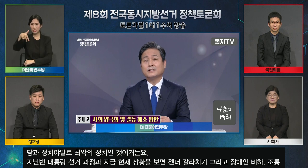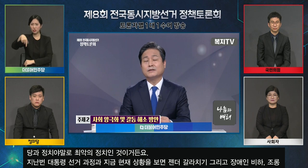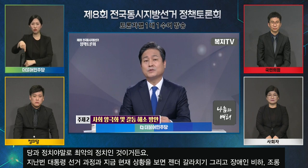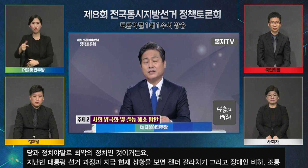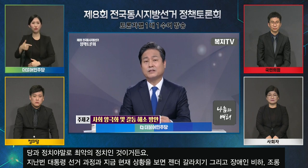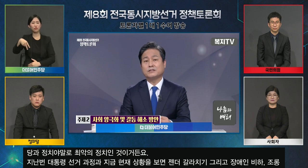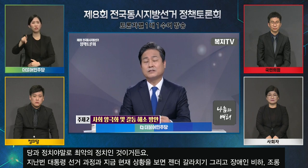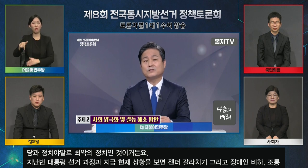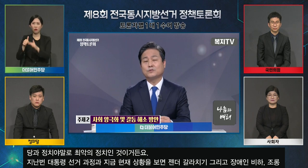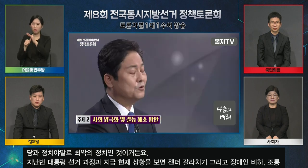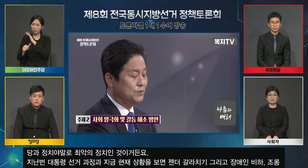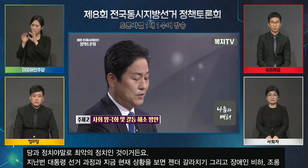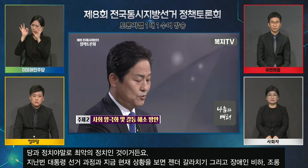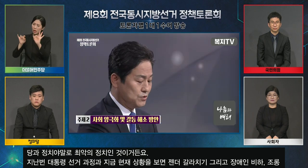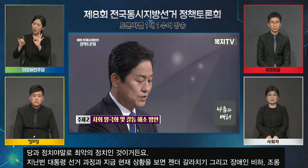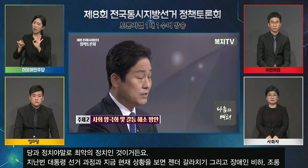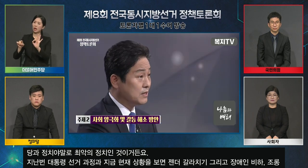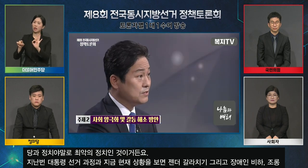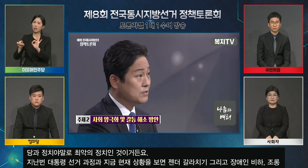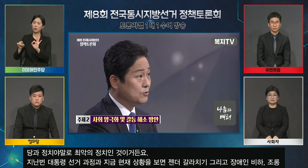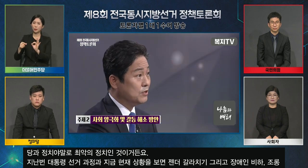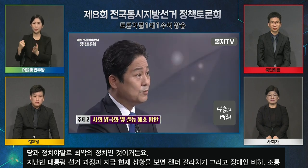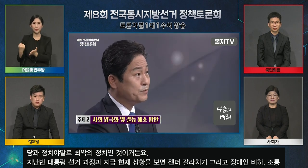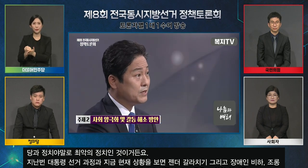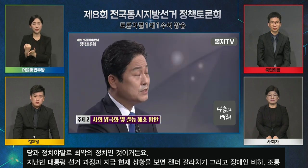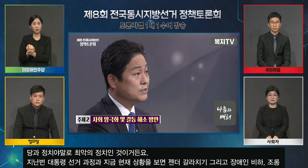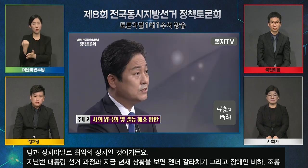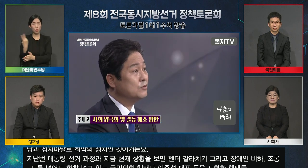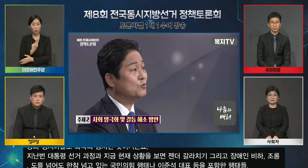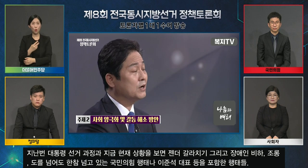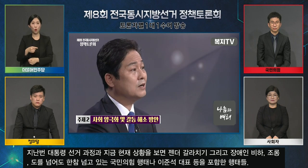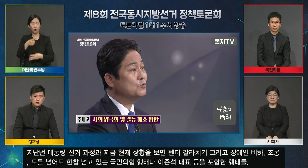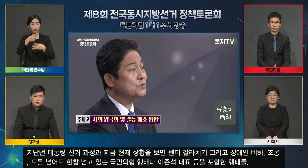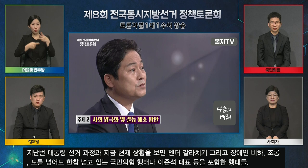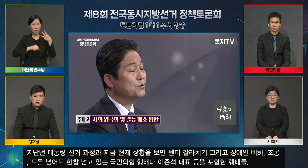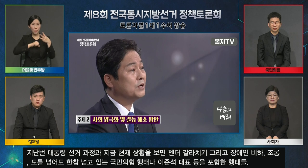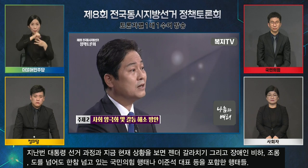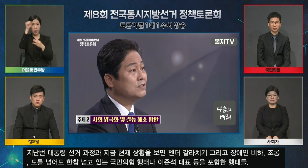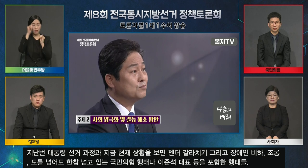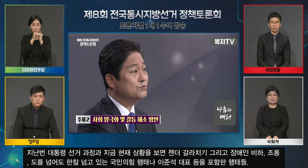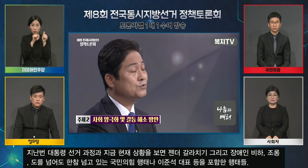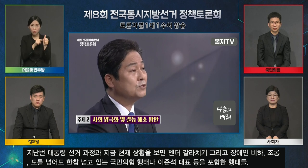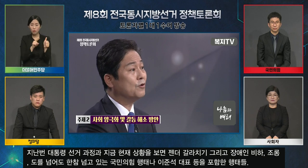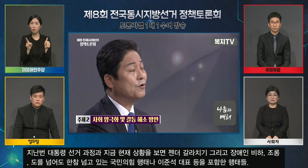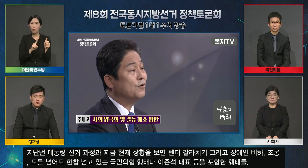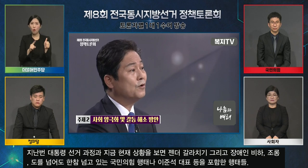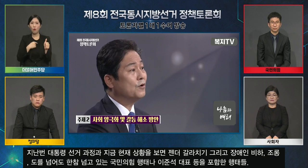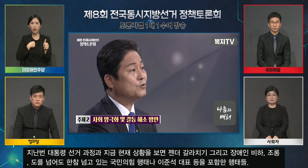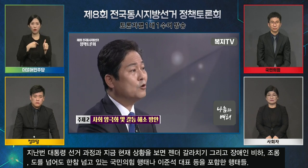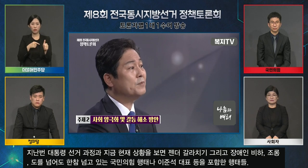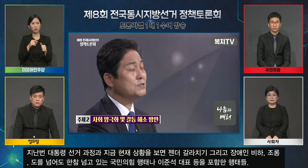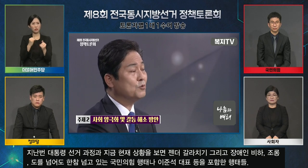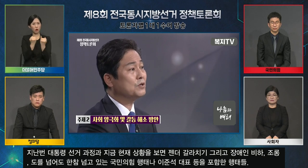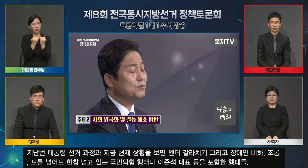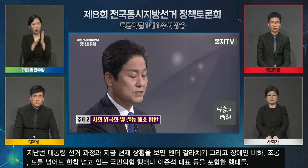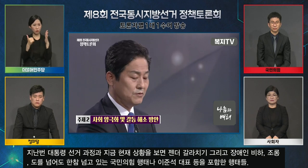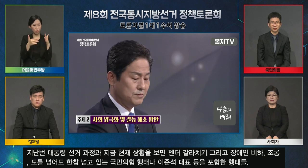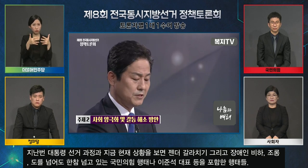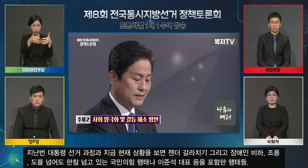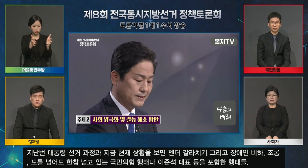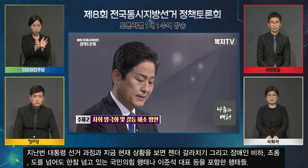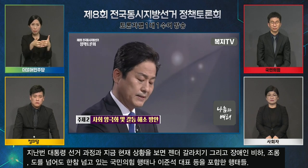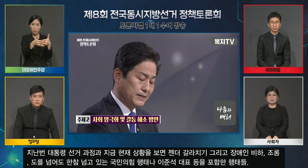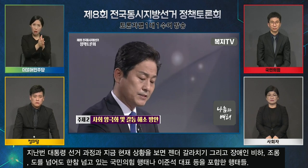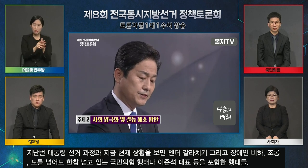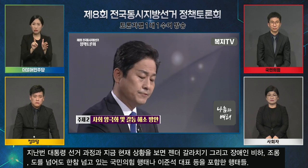행태들. 그리고 윤석열 당선자도 여가부 폐지 등을 공약함으로써 오히려 갈등을 부추기고 통합하지 못하고 있는